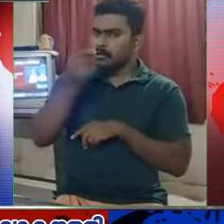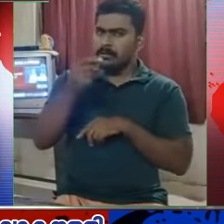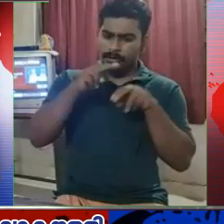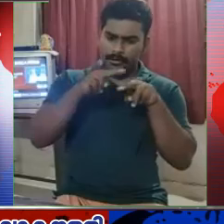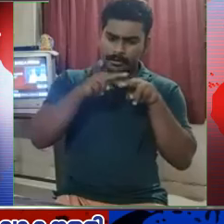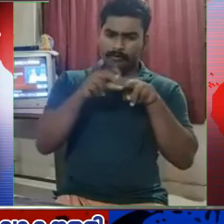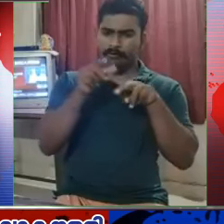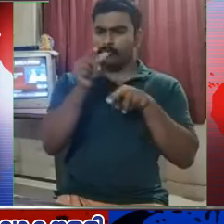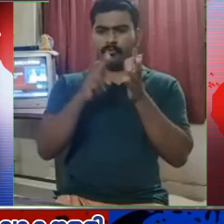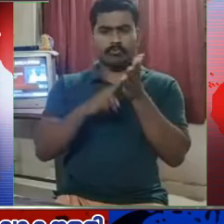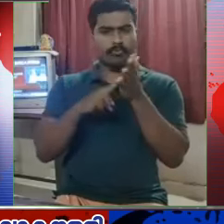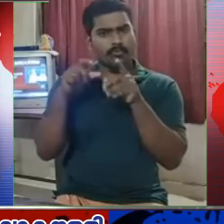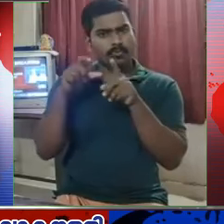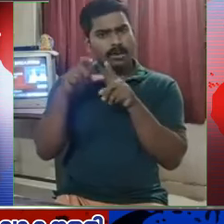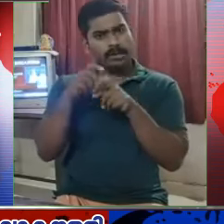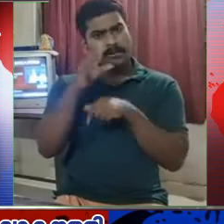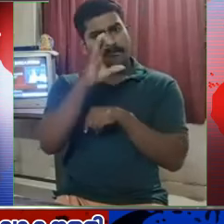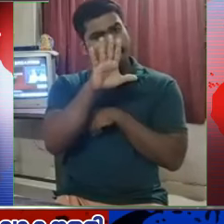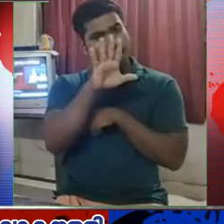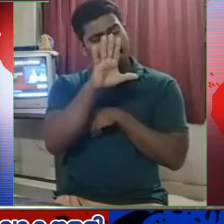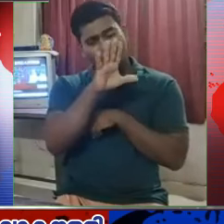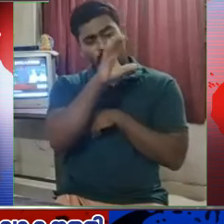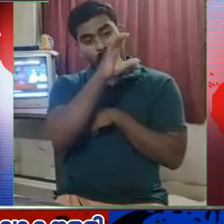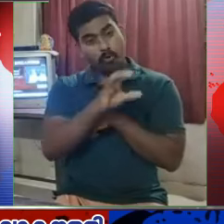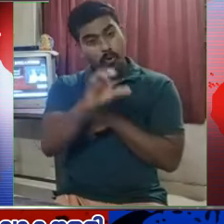തീർത്തും അടിസ്ഥാനരഹിതമായ ഒന്നാണ്.